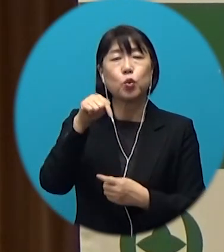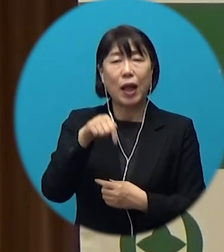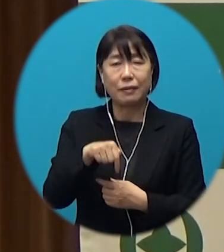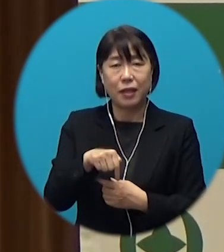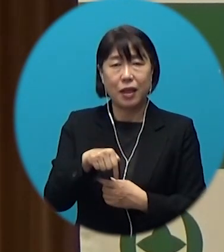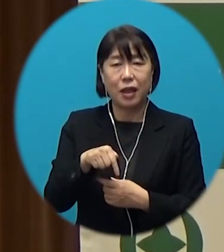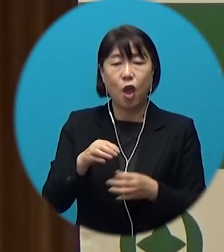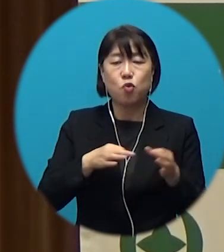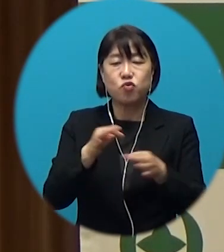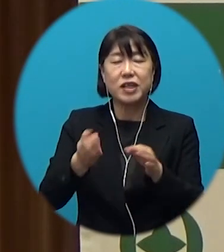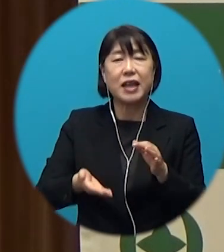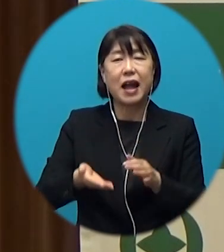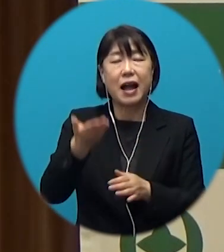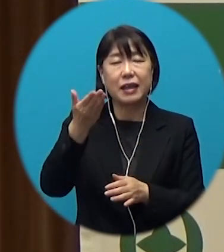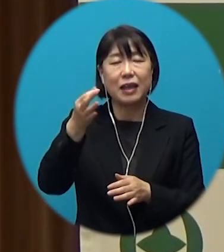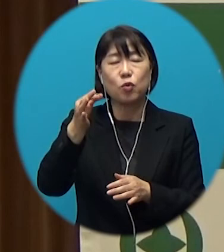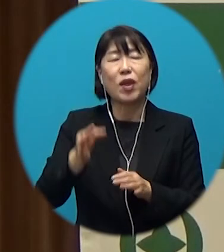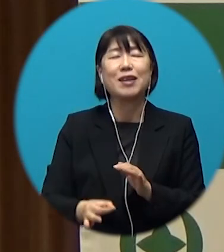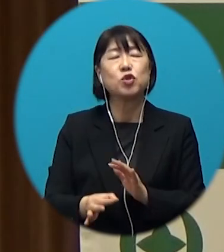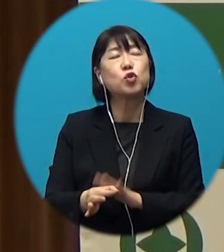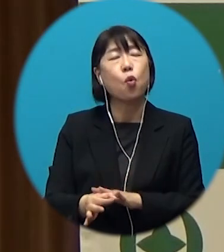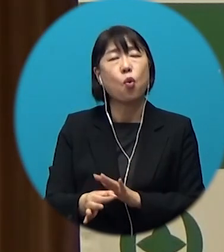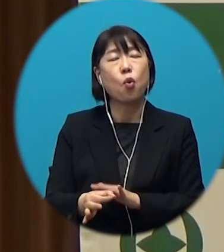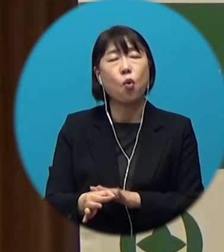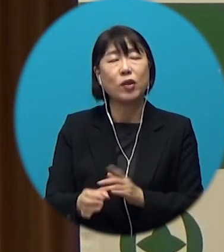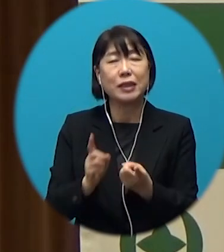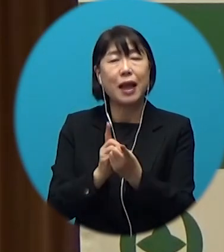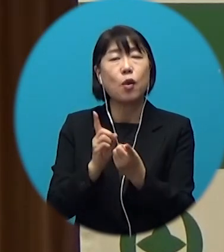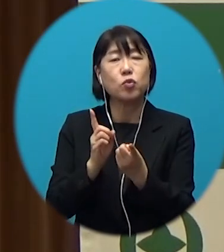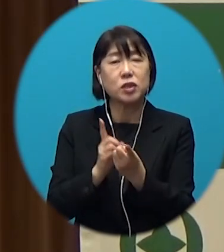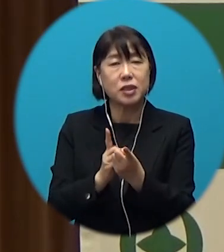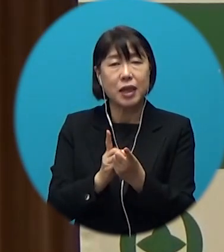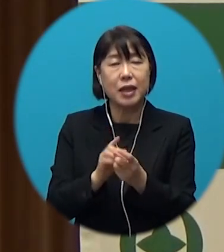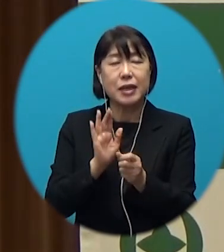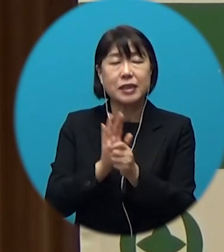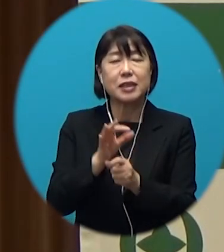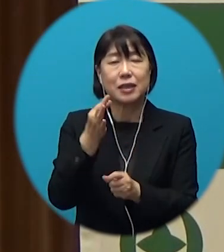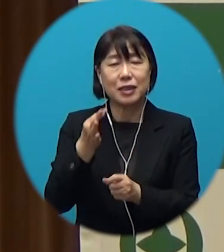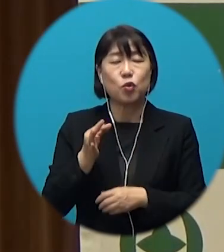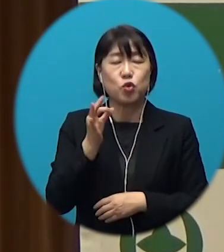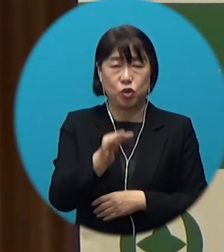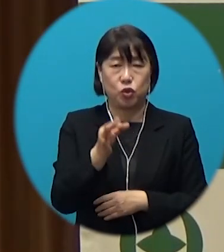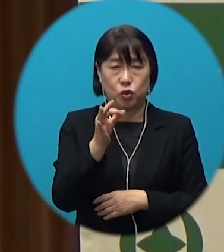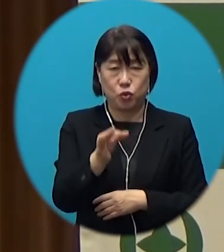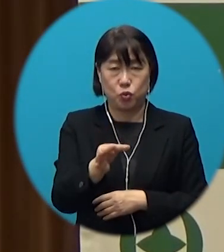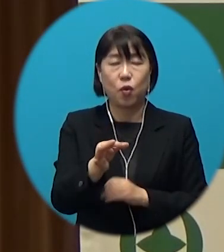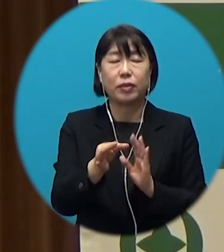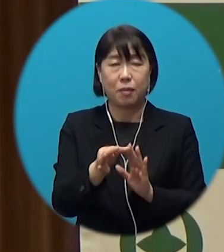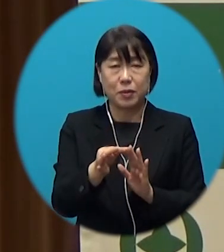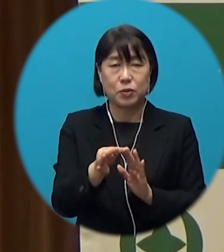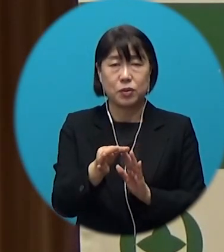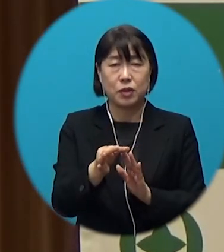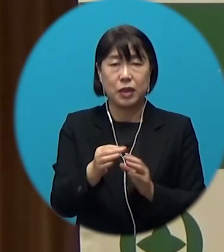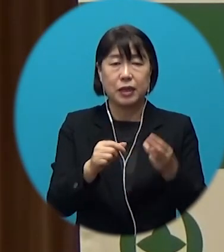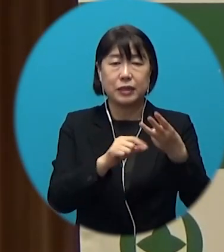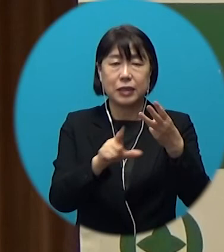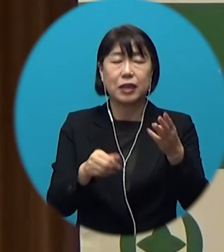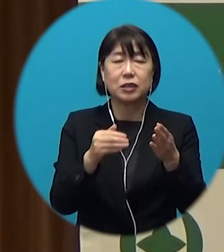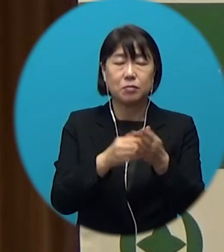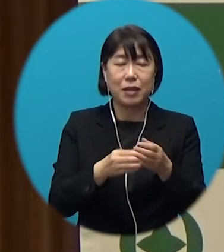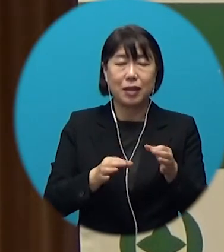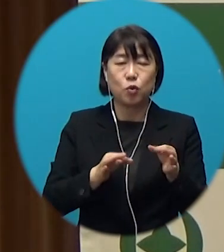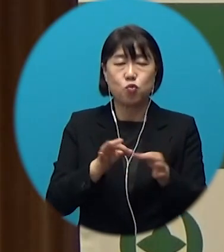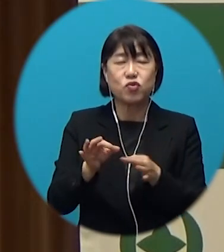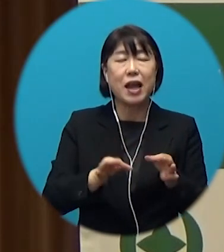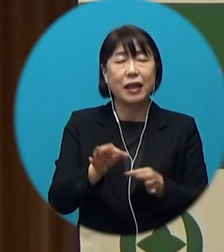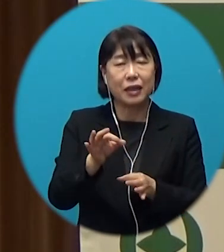の減少に対応した支援金の支給を行っておりまして、3月までの売上についてもですね、あ